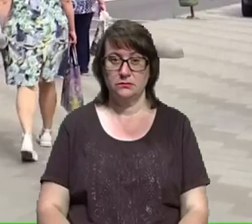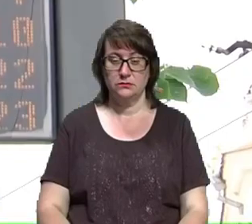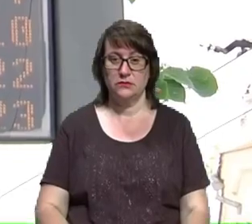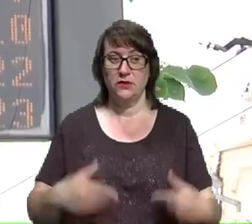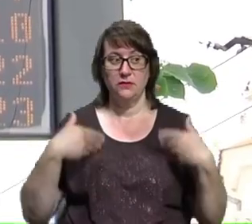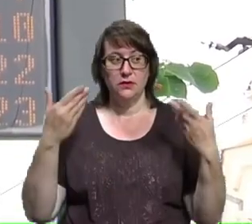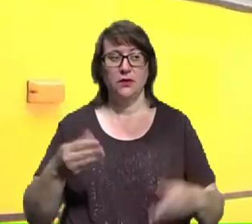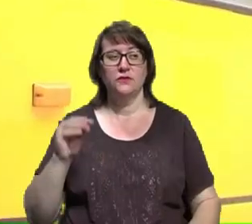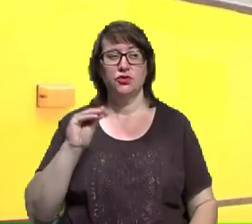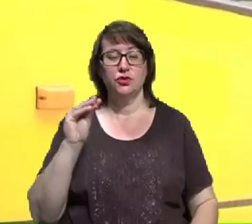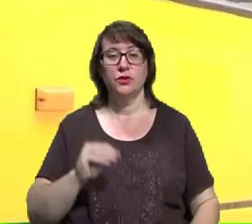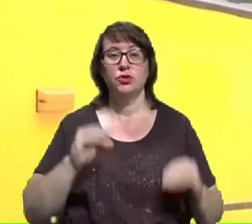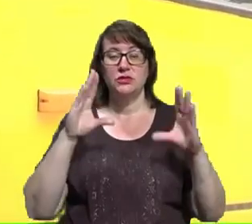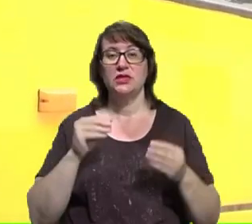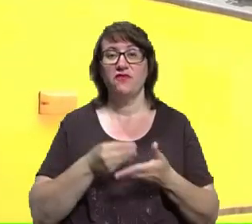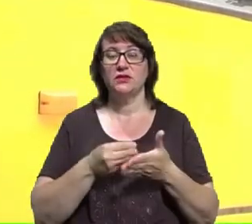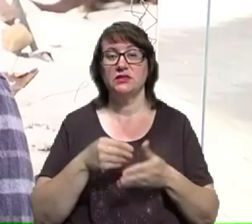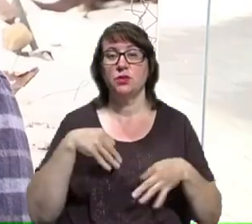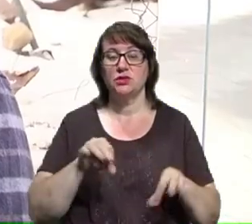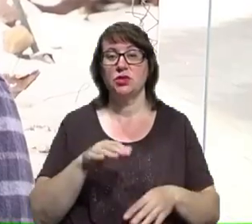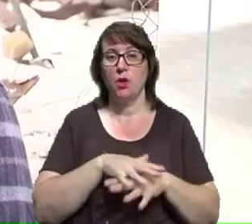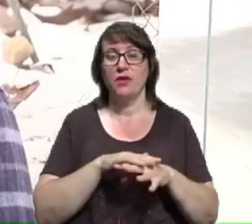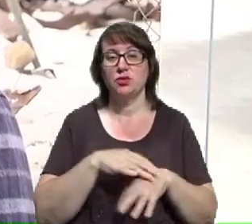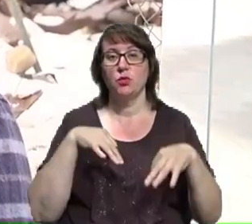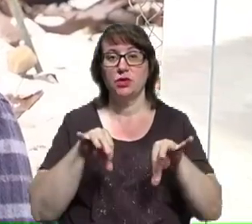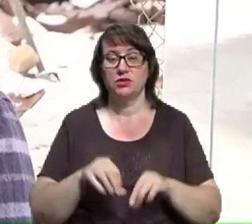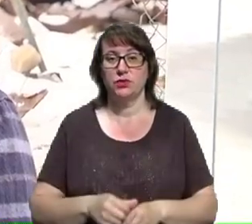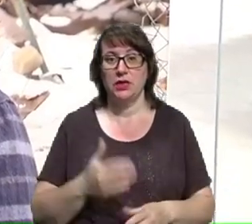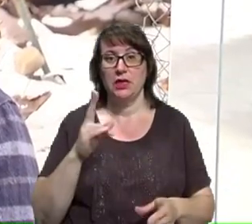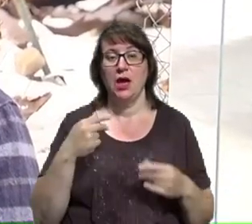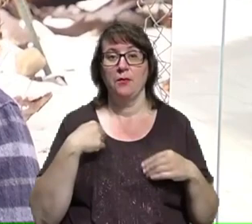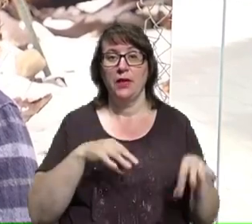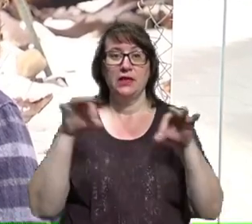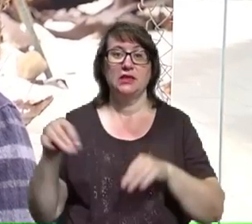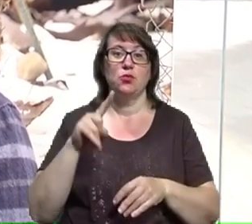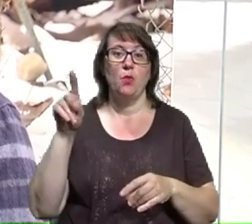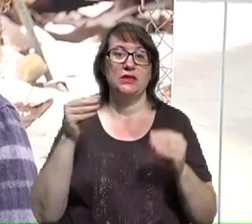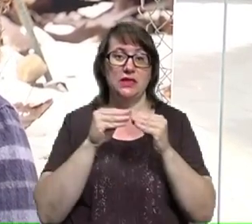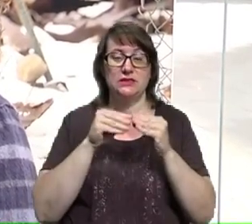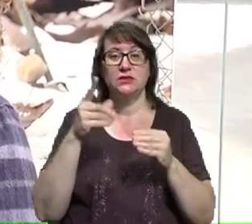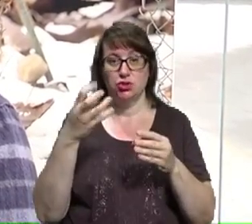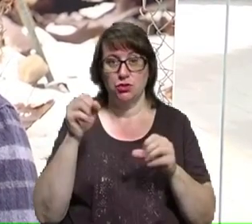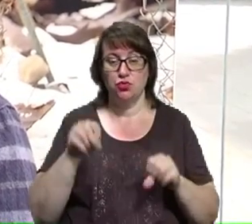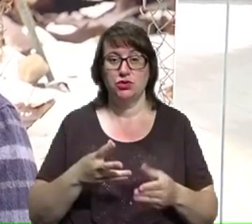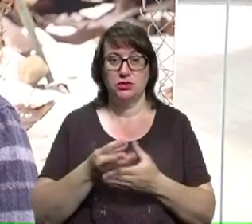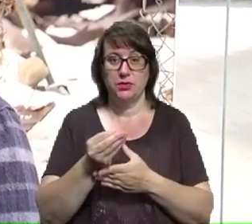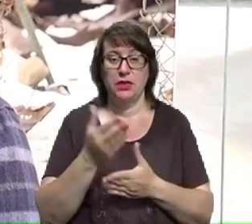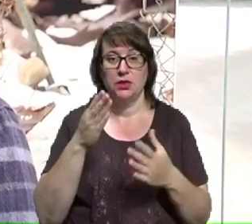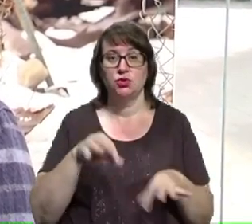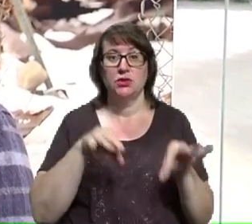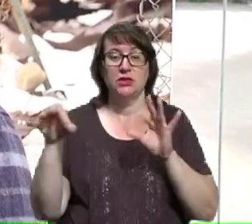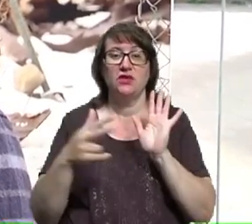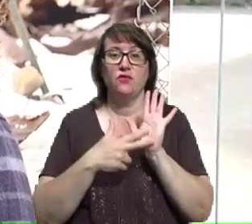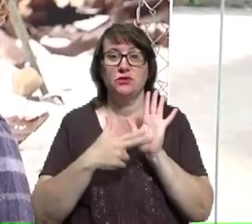Києві зросте вартість проїзду у громадському транспорті. Як ми їдемо на десятки, то там ще можна заплатити. Ну, як їхати на восьмерки, я б там і